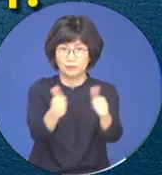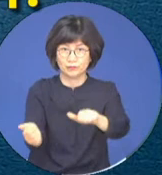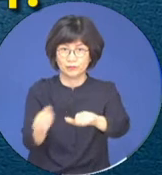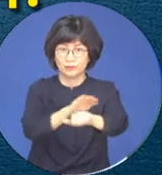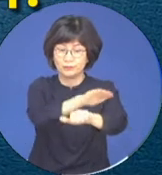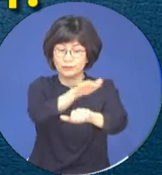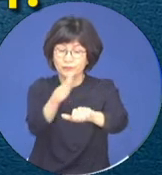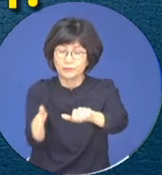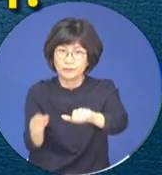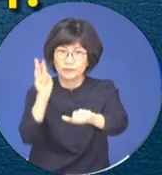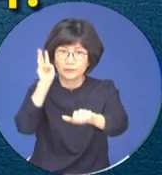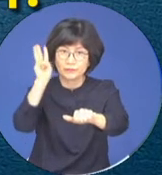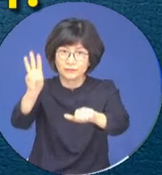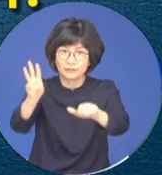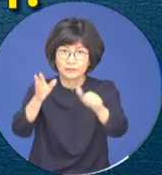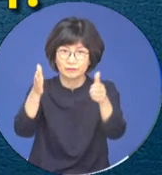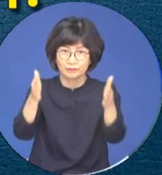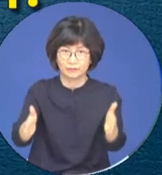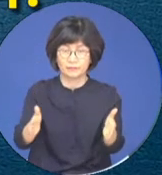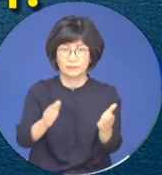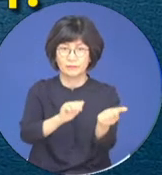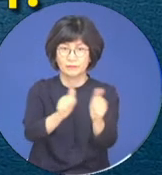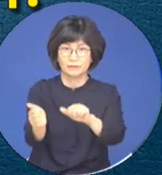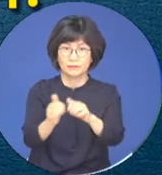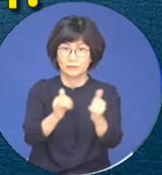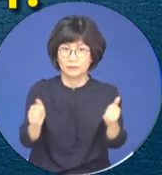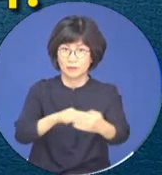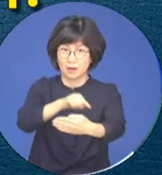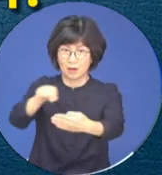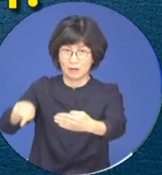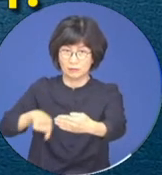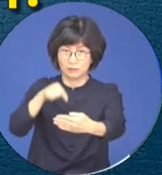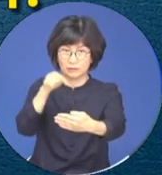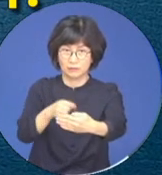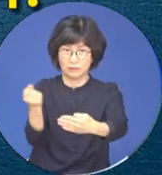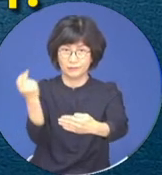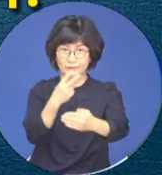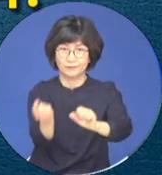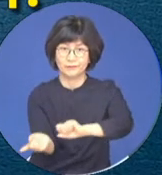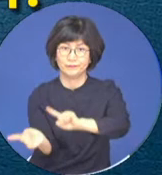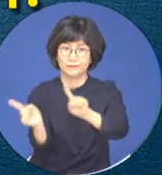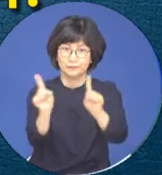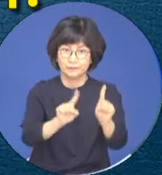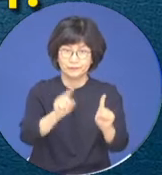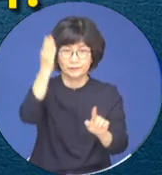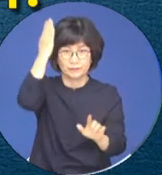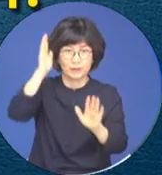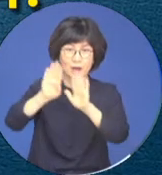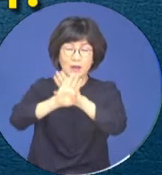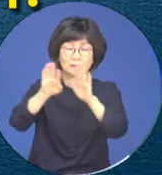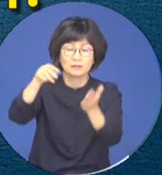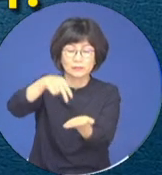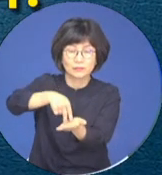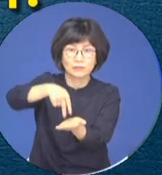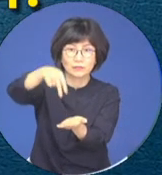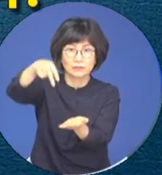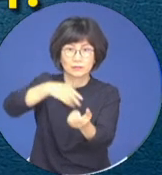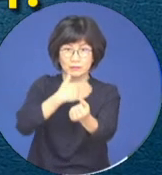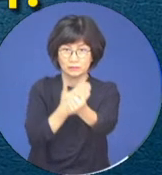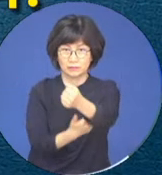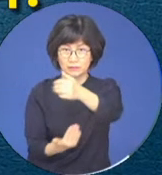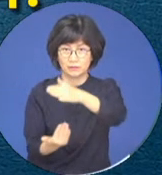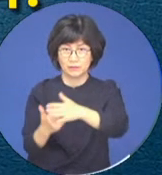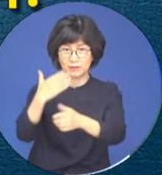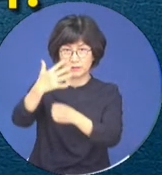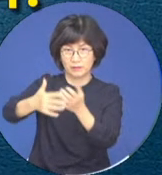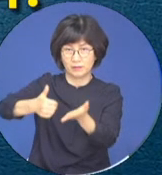죽으시고 장사한 지 사흘 만에 죽은 자 가운데서 다시 살아나시며 하늘에 오르사